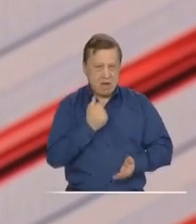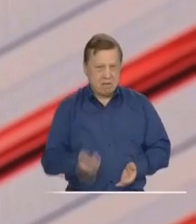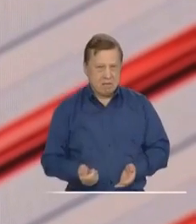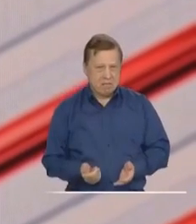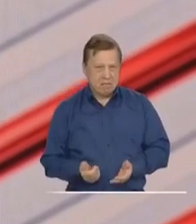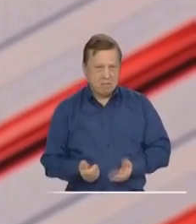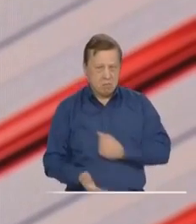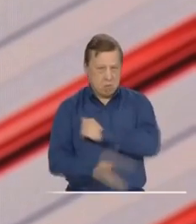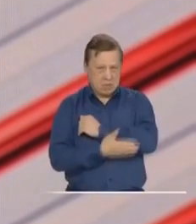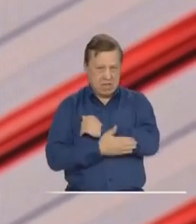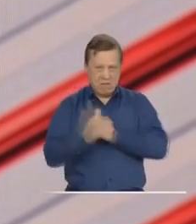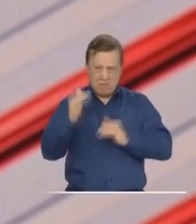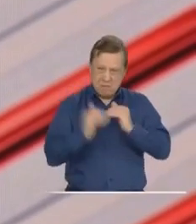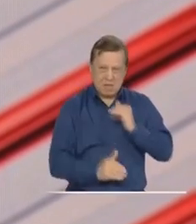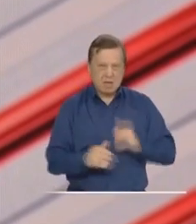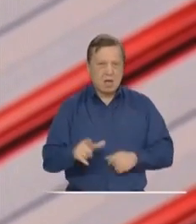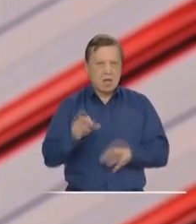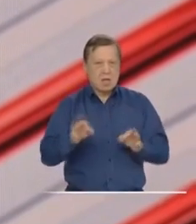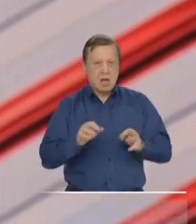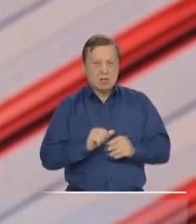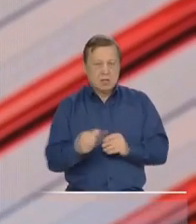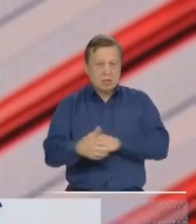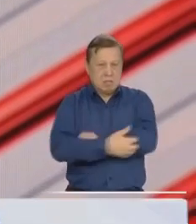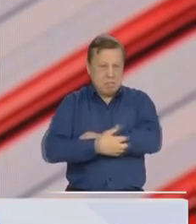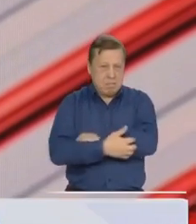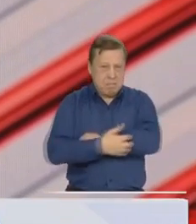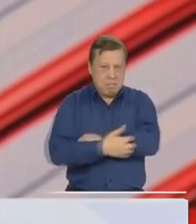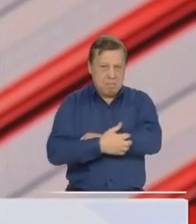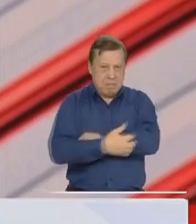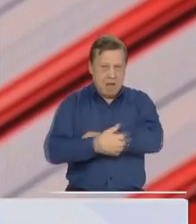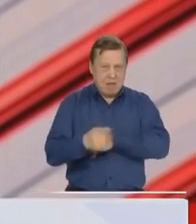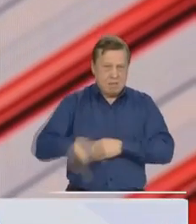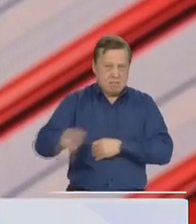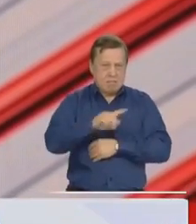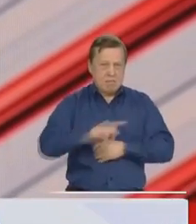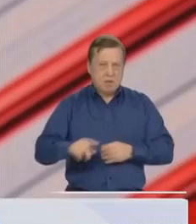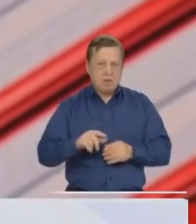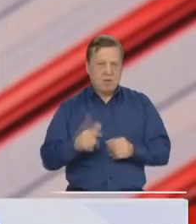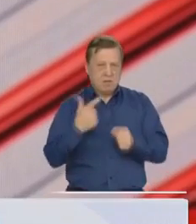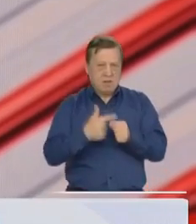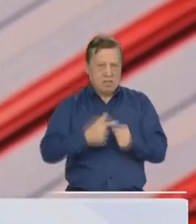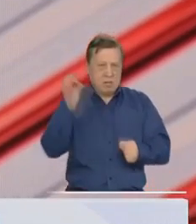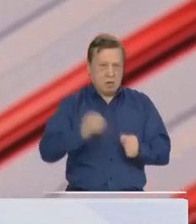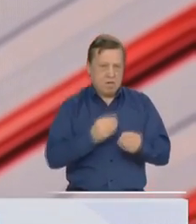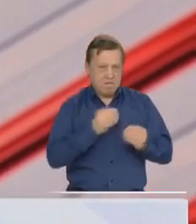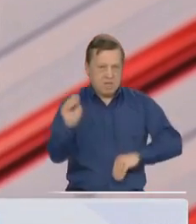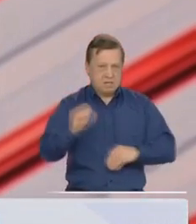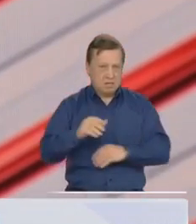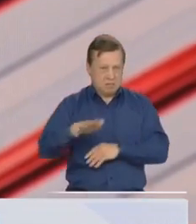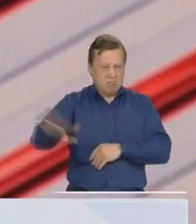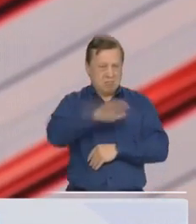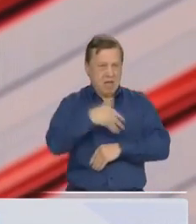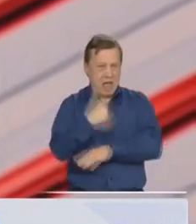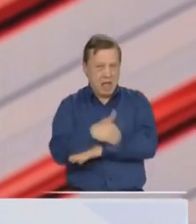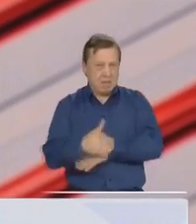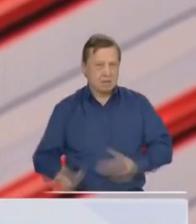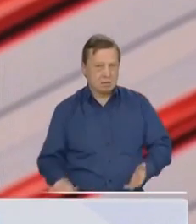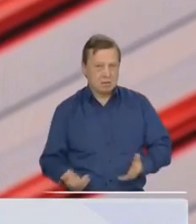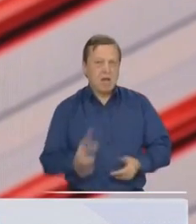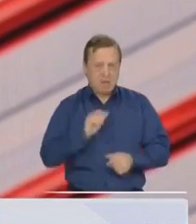z wzrostem ubóstwa wskaźników ubóstwa wykluczenia społecznego do 20 centymetry to jest na to rozwiązanie